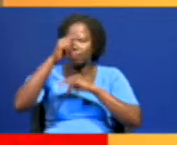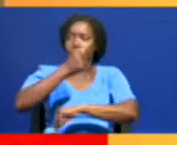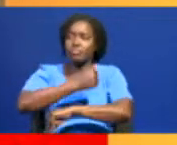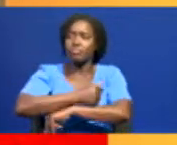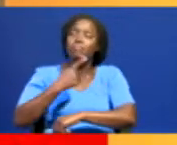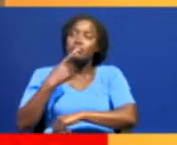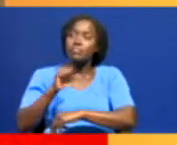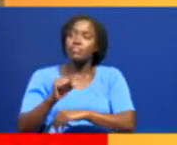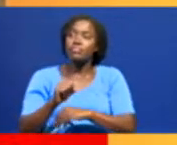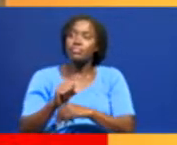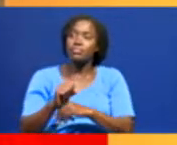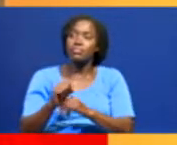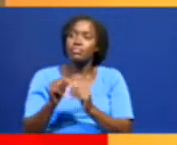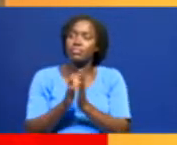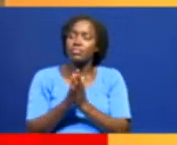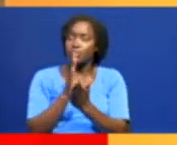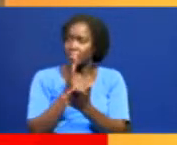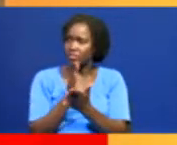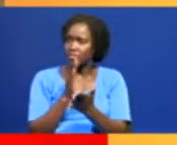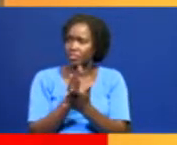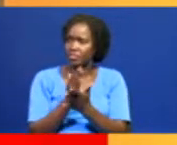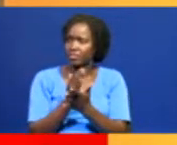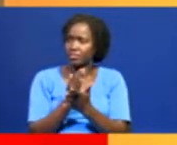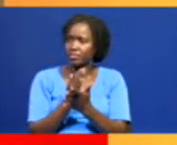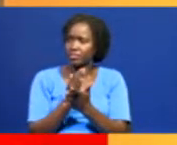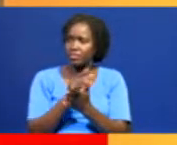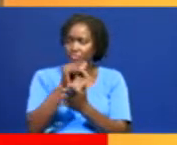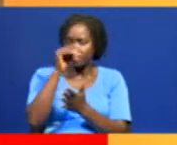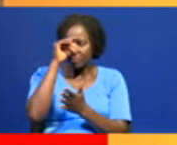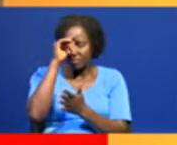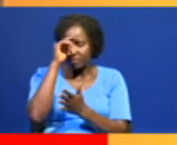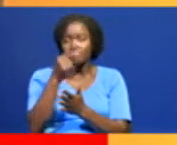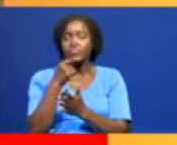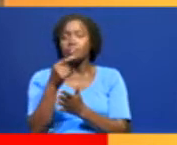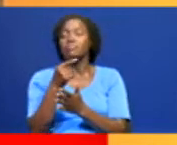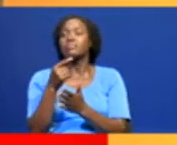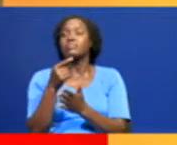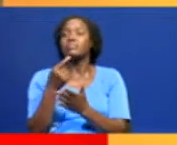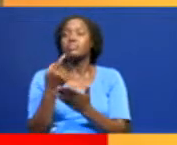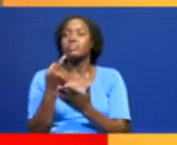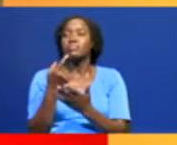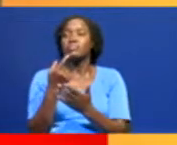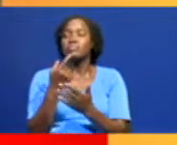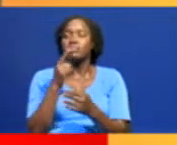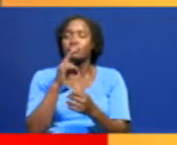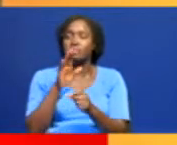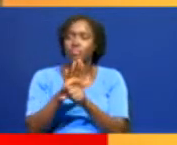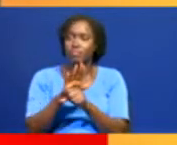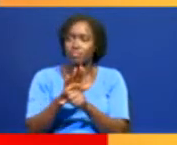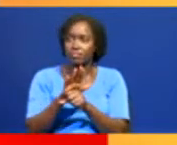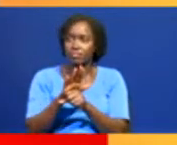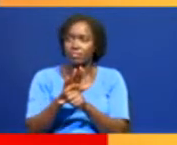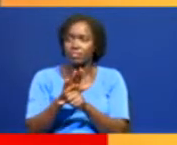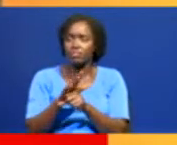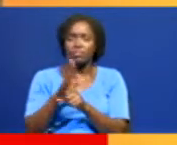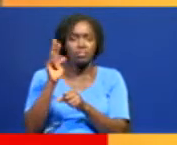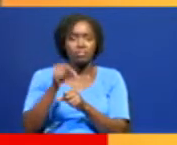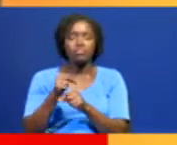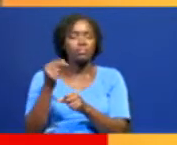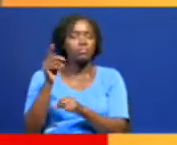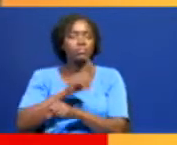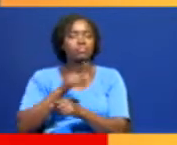hivyo unaona kwa uzuri, kwa ukweli, hii serikali ilisema kitu ambacho inafanya. Hakuna siku katika serikali hii